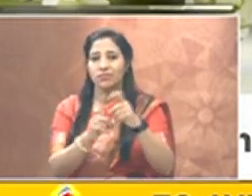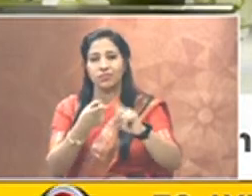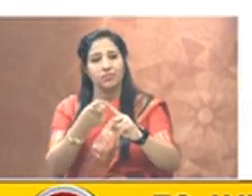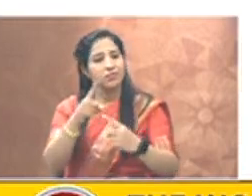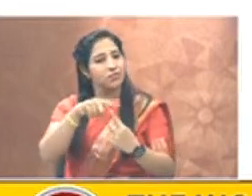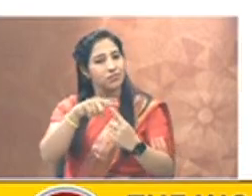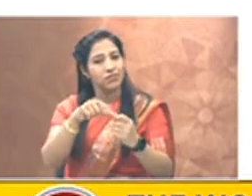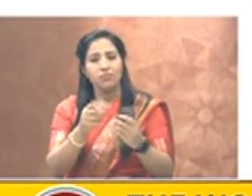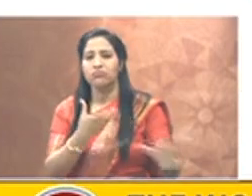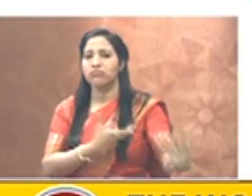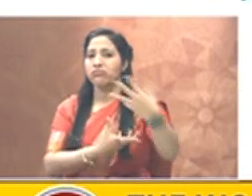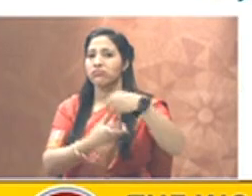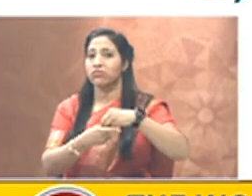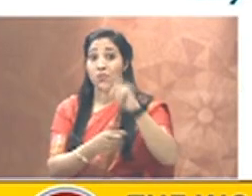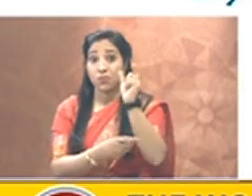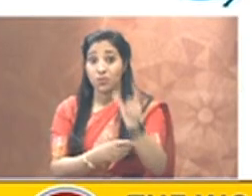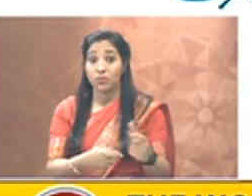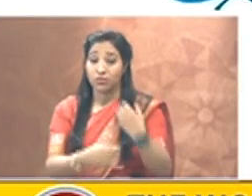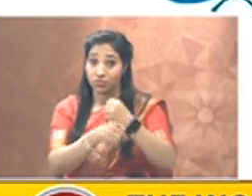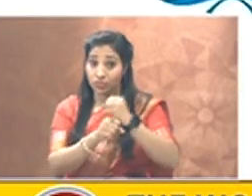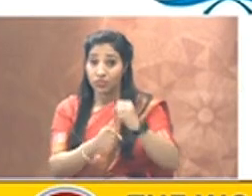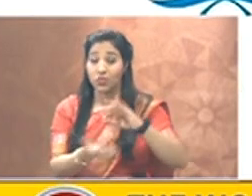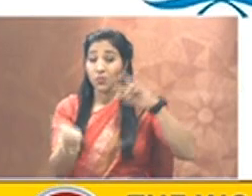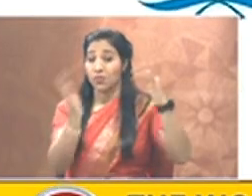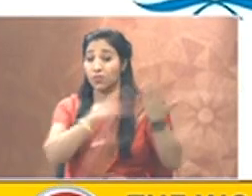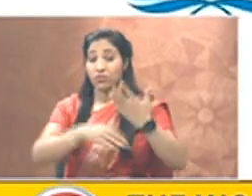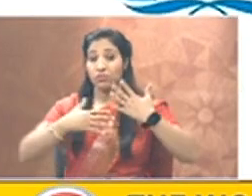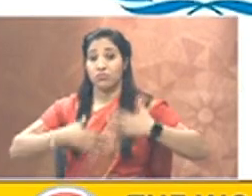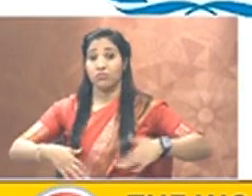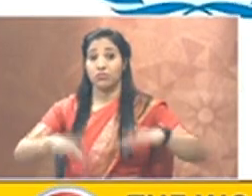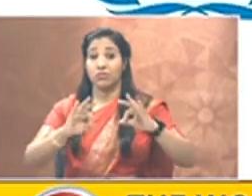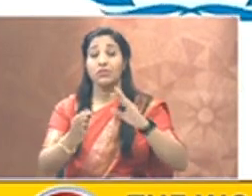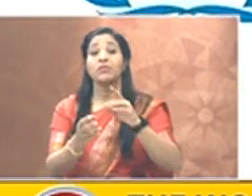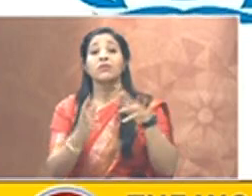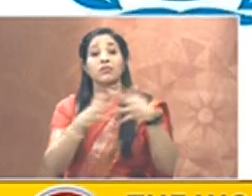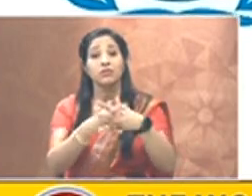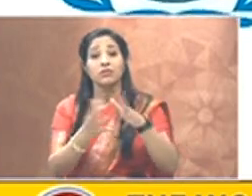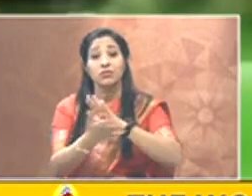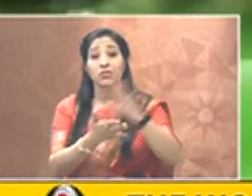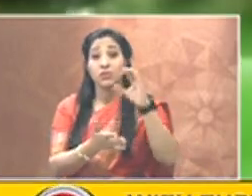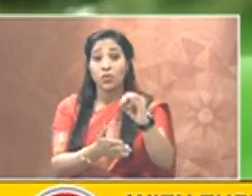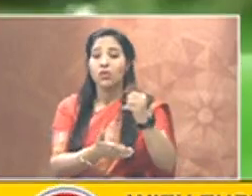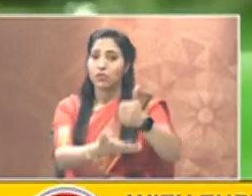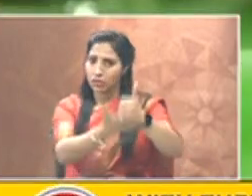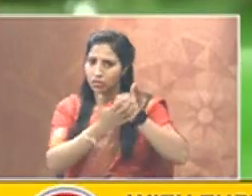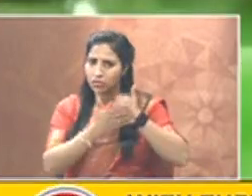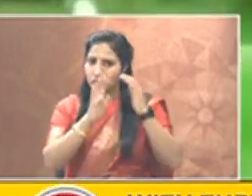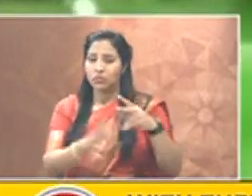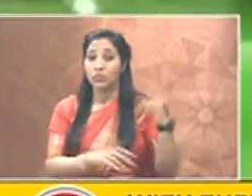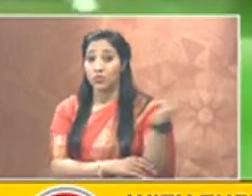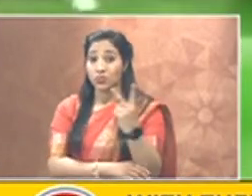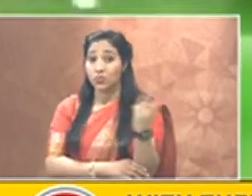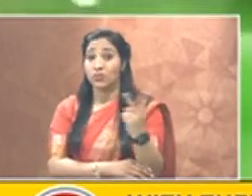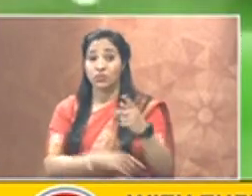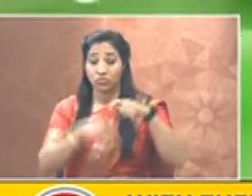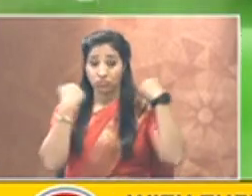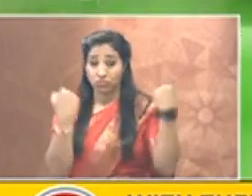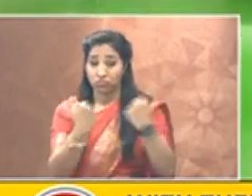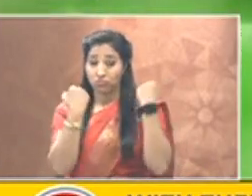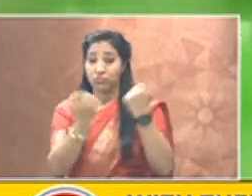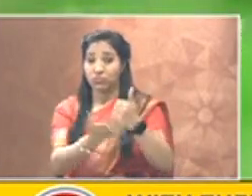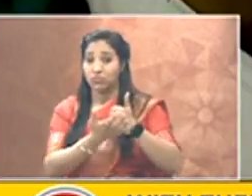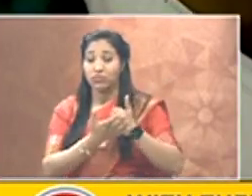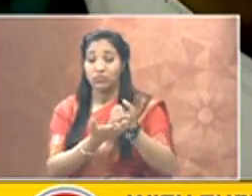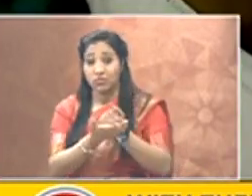है। इसमें विश्व स्वास्थ्य संगठन ने भी मदद की है। दोनों के प्रयासों से